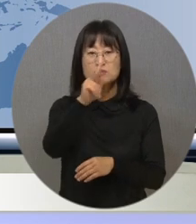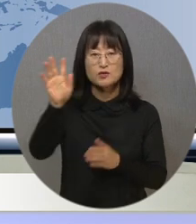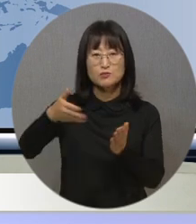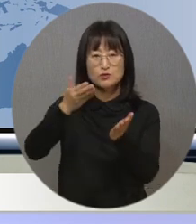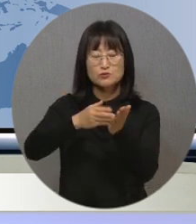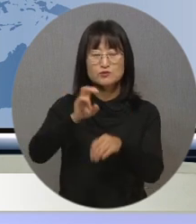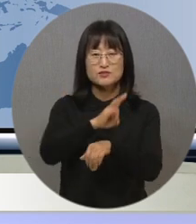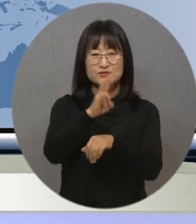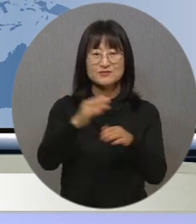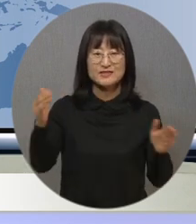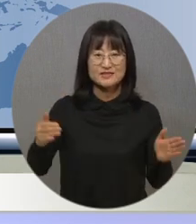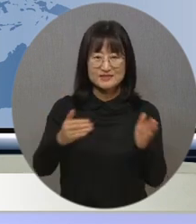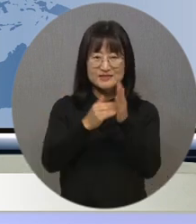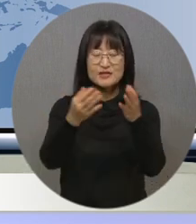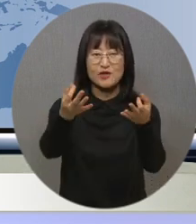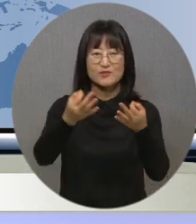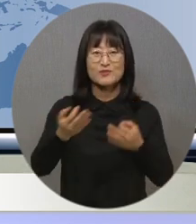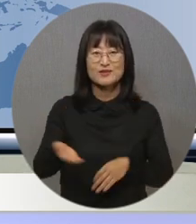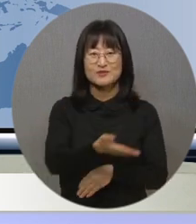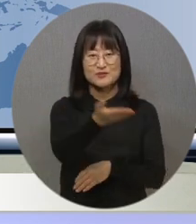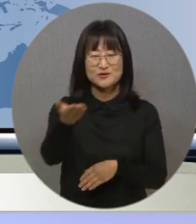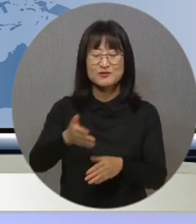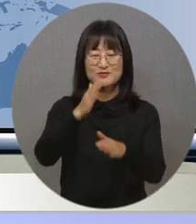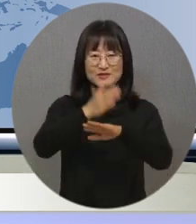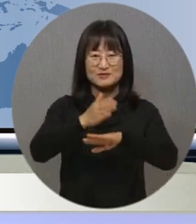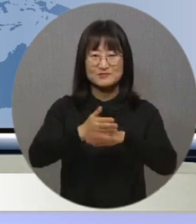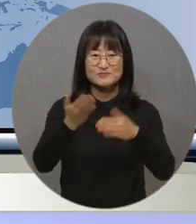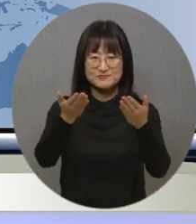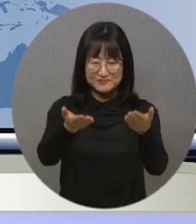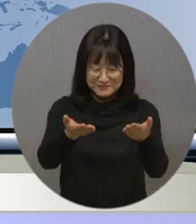24를 마칩니다 시청해 주신 여러분